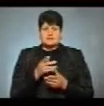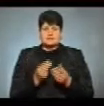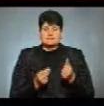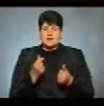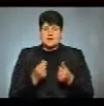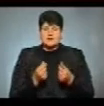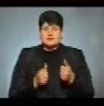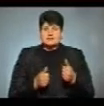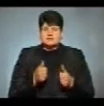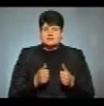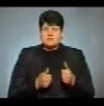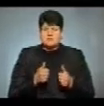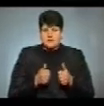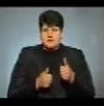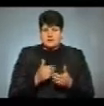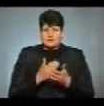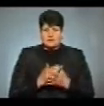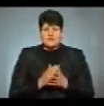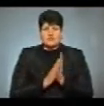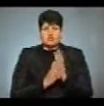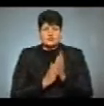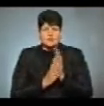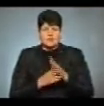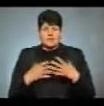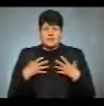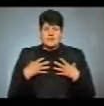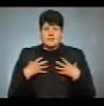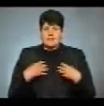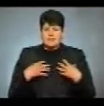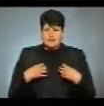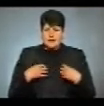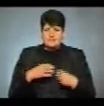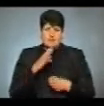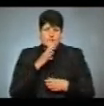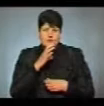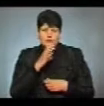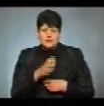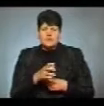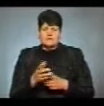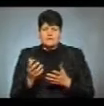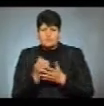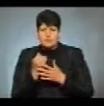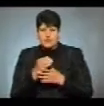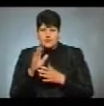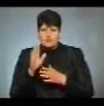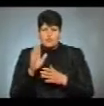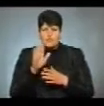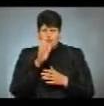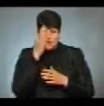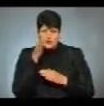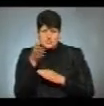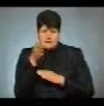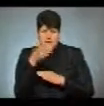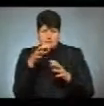«Їжаки». Залишилось ще 41 годину. Бали команди здобувають двома способами. Виявляють ворожі прапори та зривають із